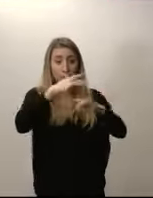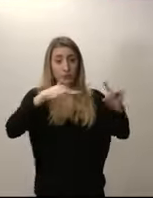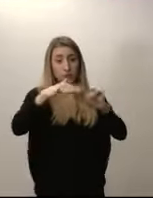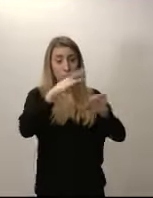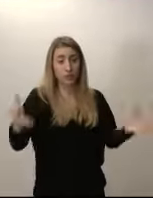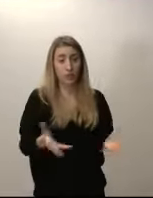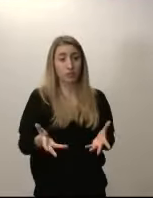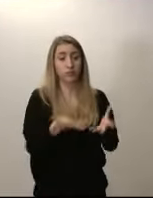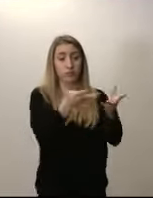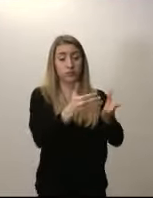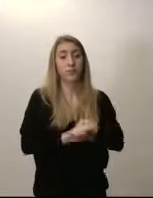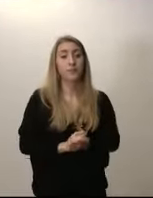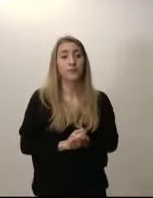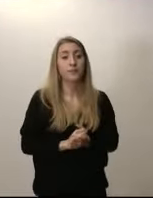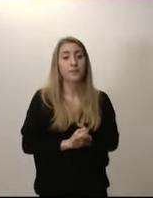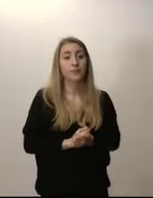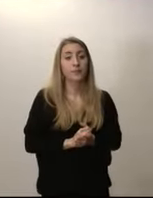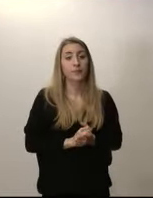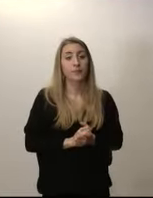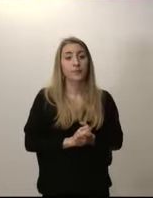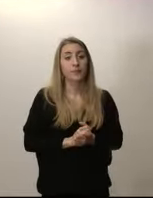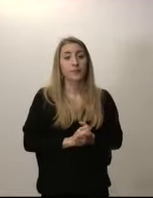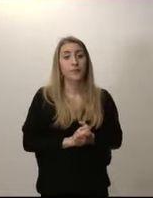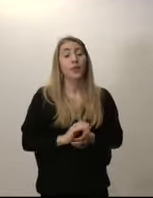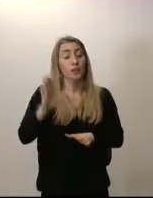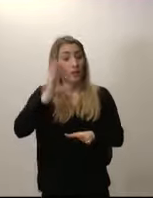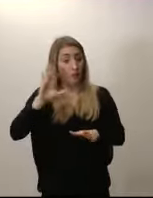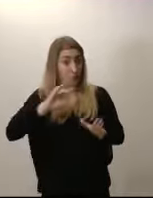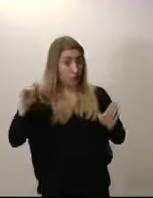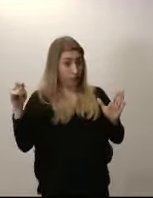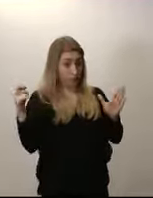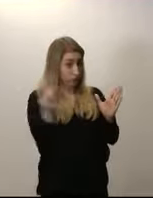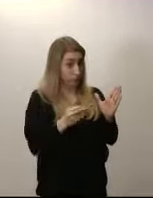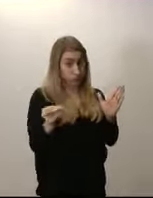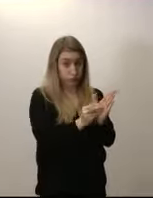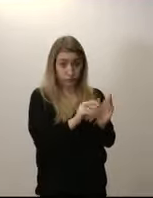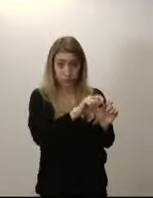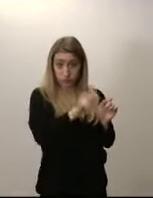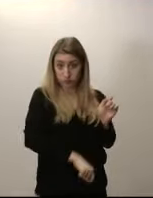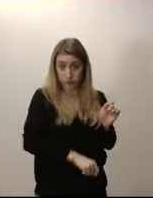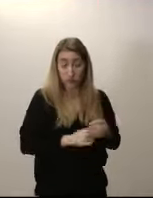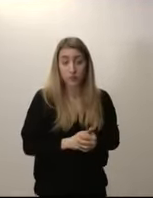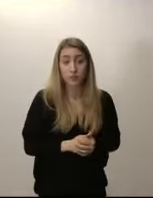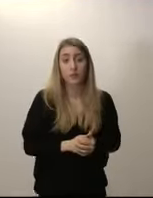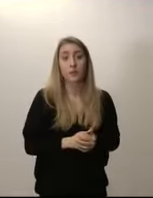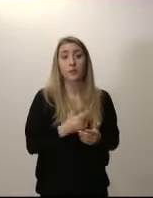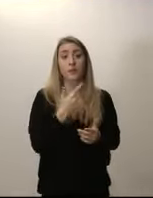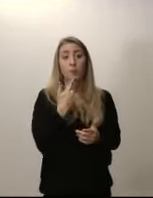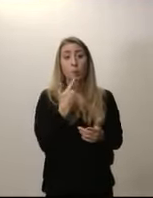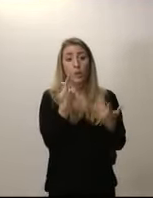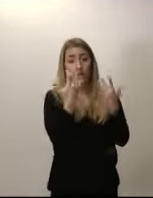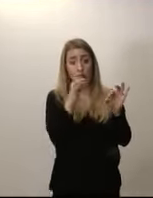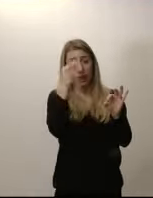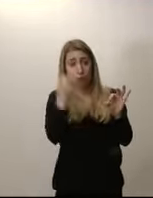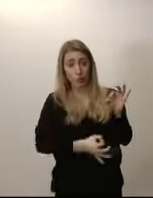revient. Ce qui avait été gravé dans le marbre à l'époque. Une part imposée de 10% de logements